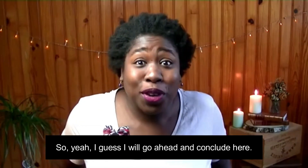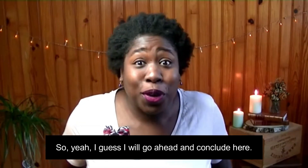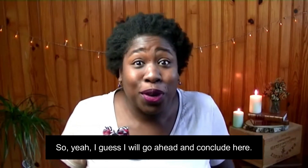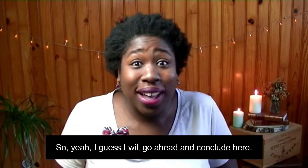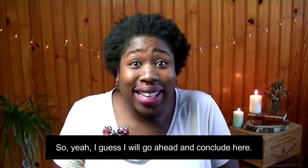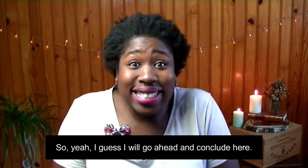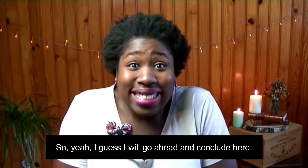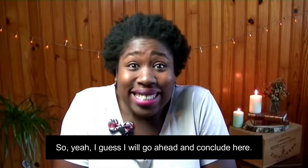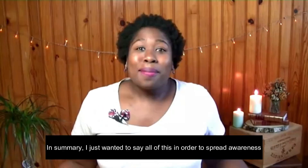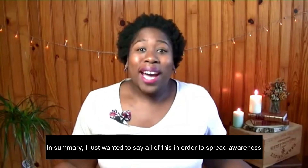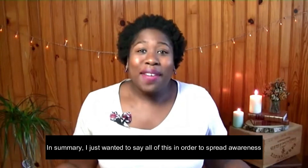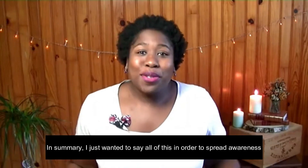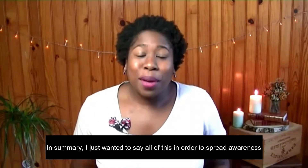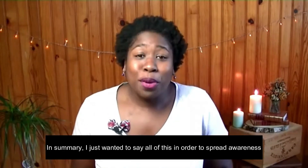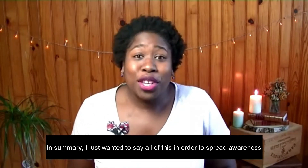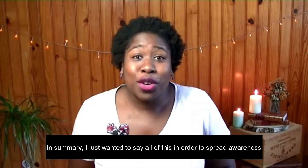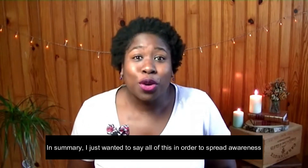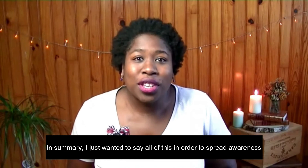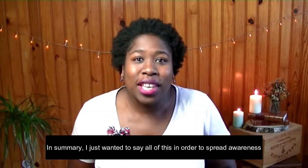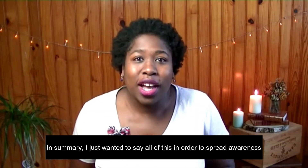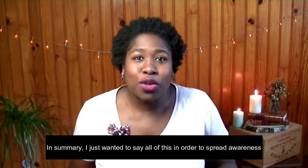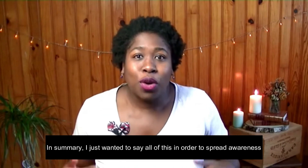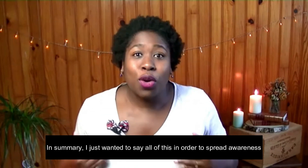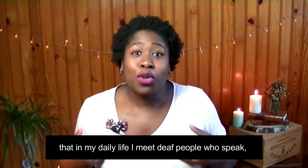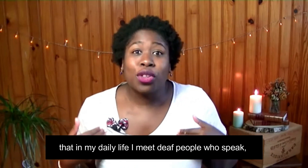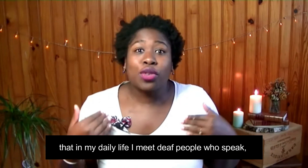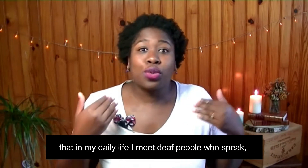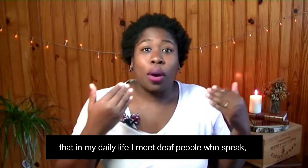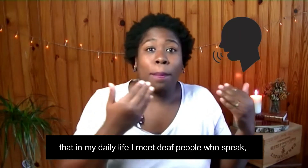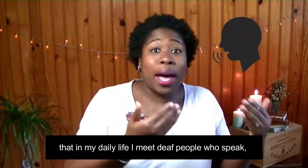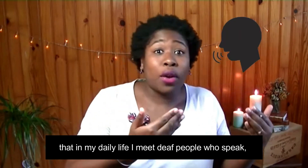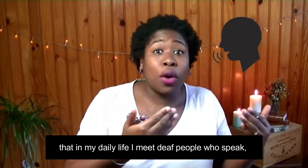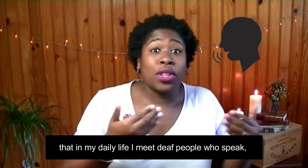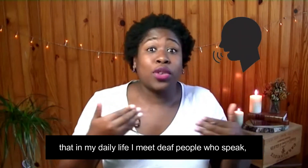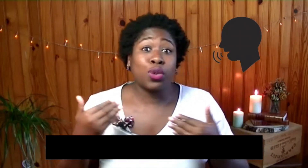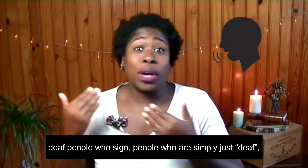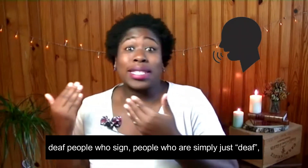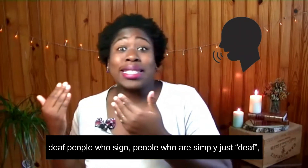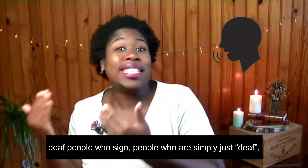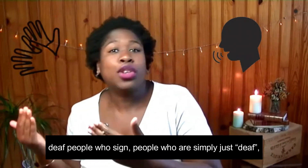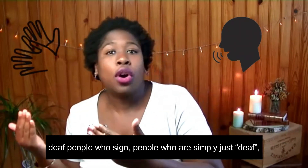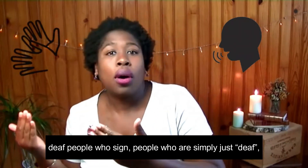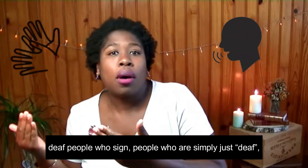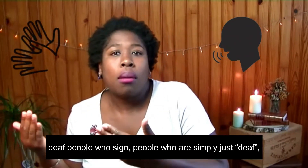moi je vais conclure hein. Bref, tout ça pour dire qu'au quotidien je rencontre des sourds parlants, des sourds